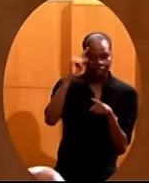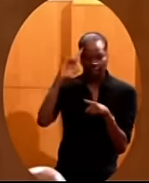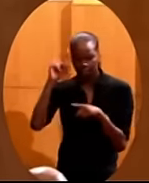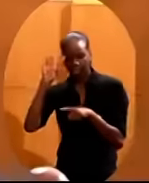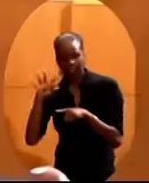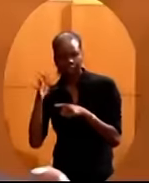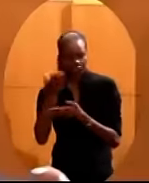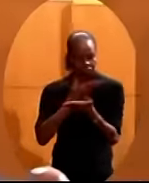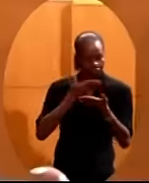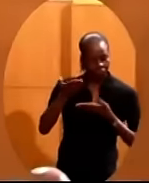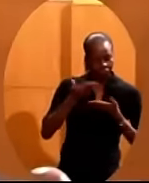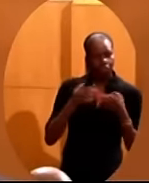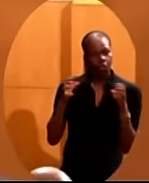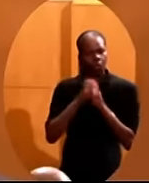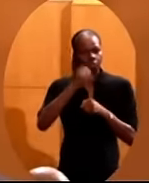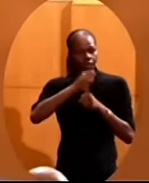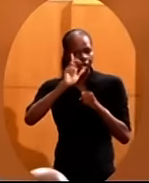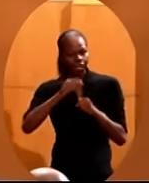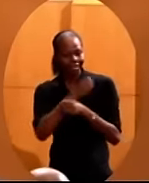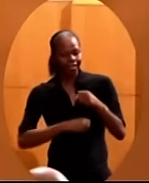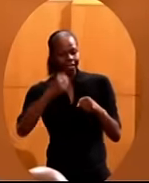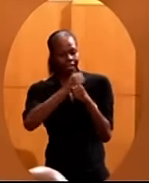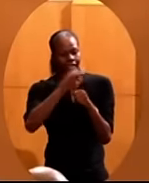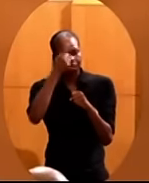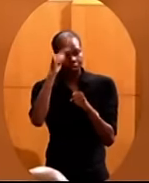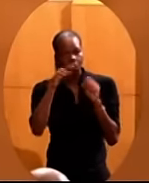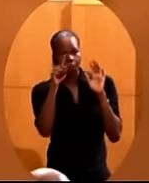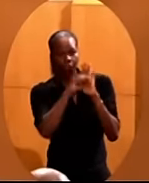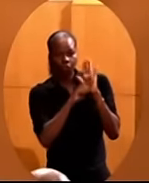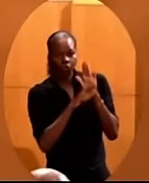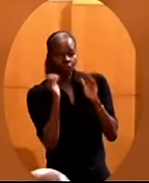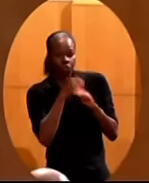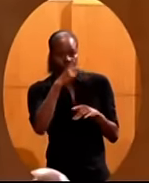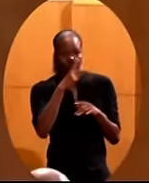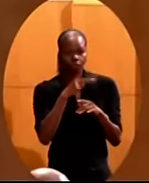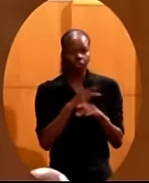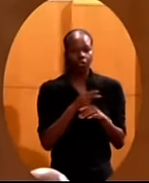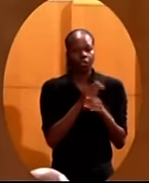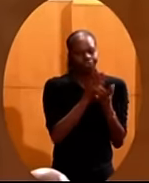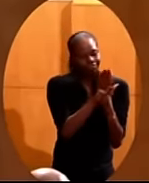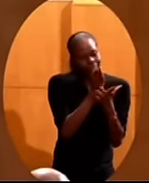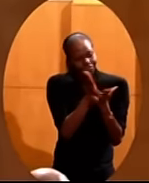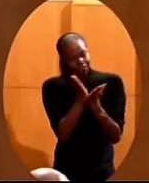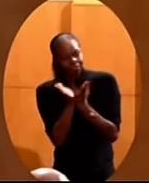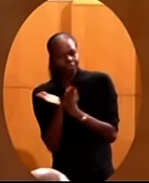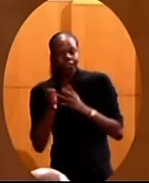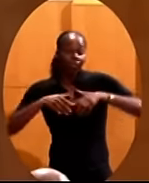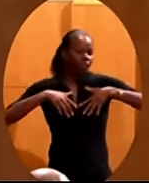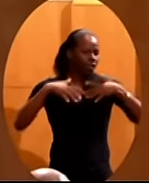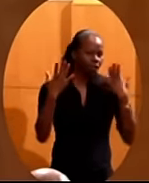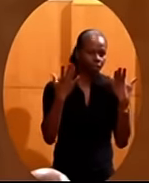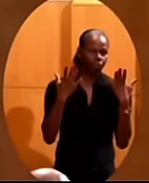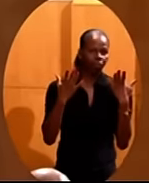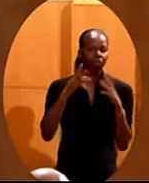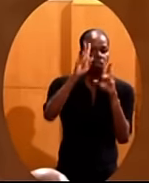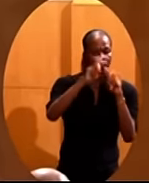travail pour préciser les mesures les plus urgences filière par par filière que ce soit au niveau